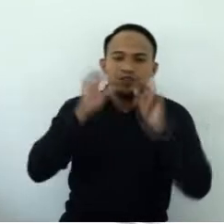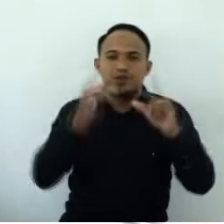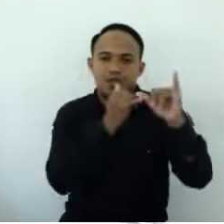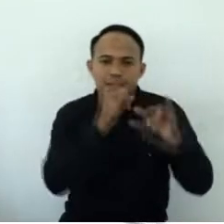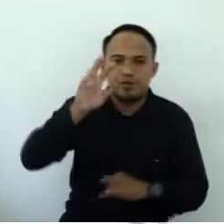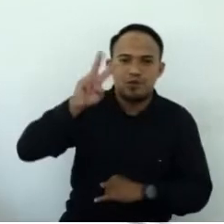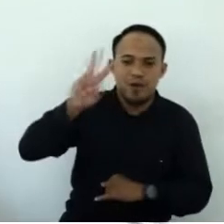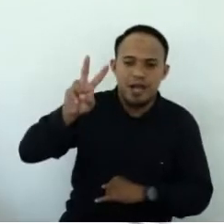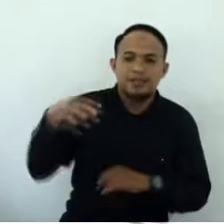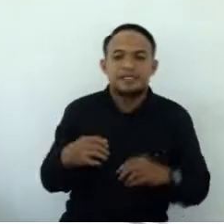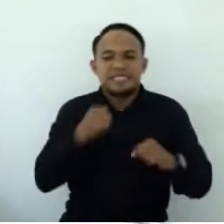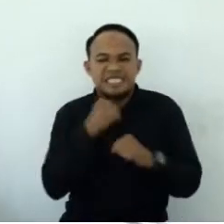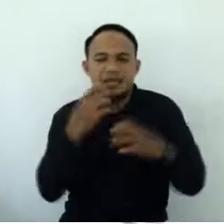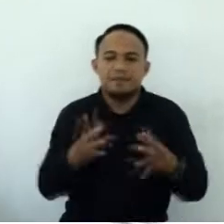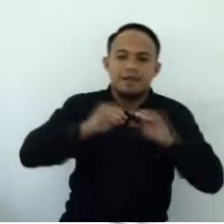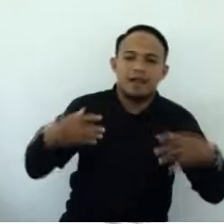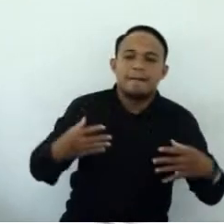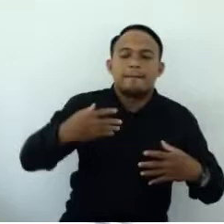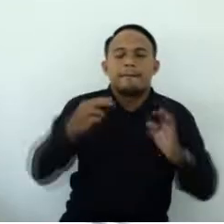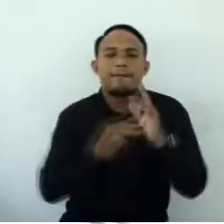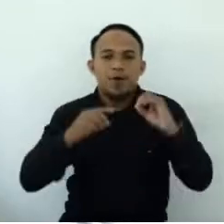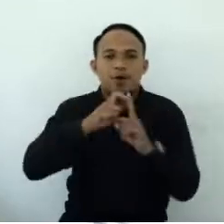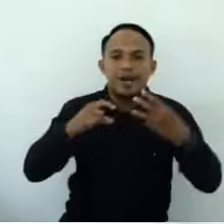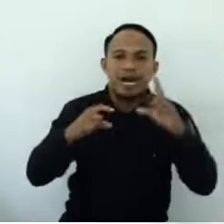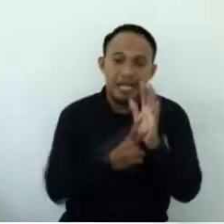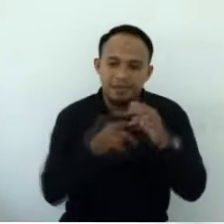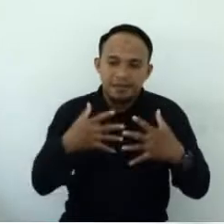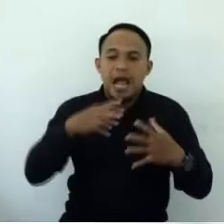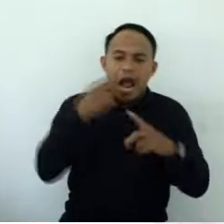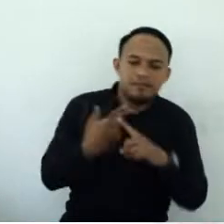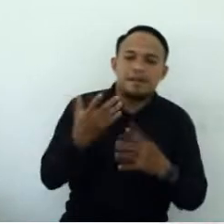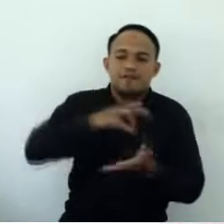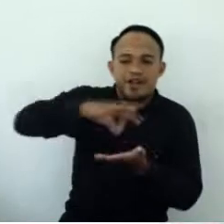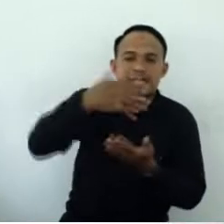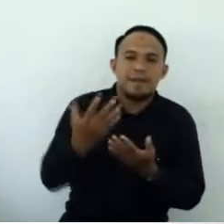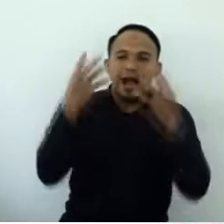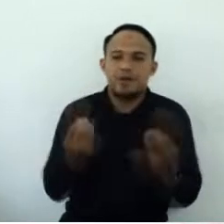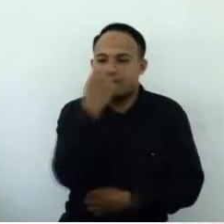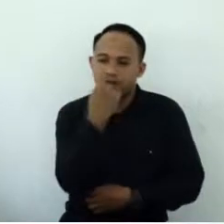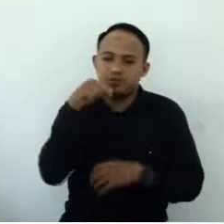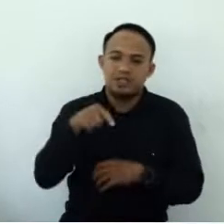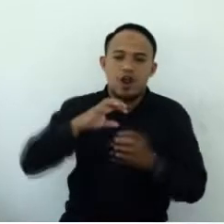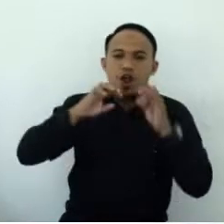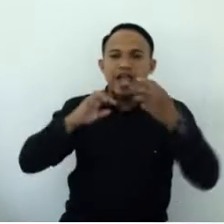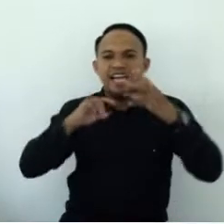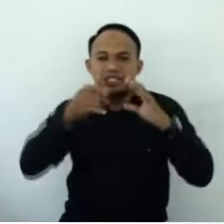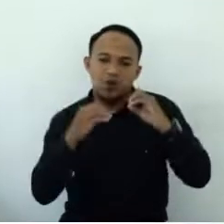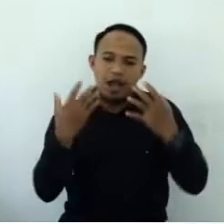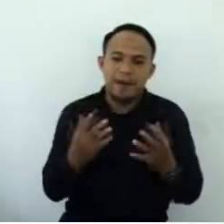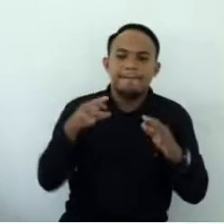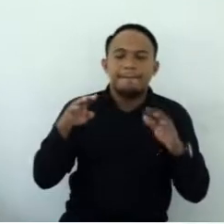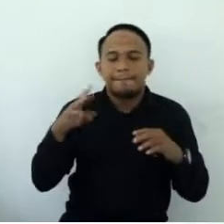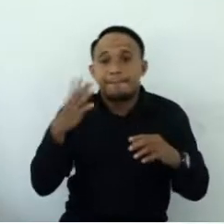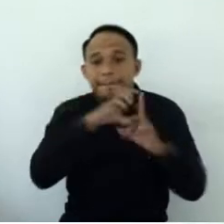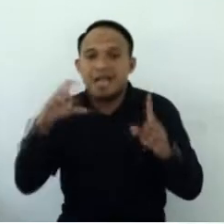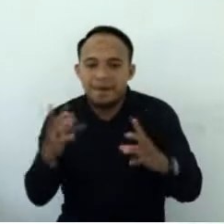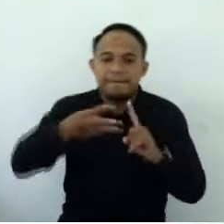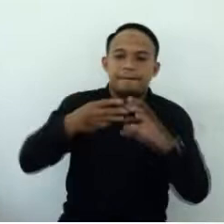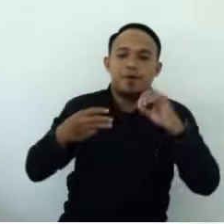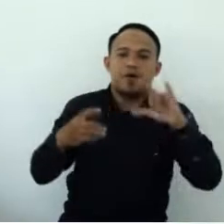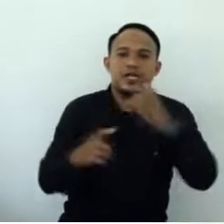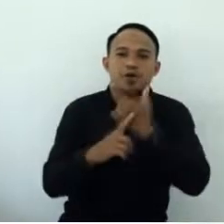Jumat 7 Jan 2012 dua jaringan padi modern kali ini berlokasi di Desa